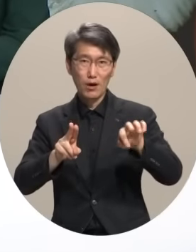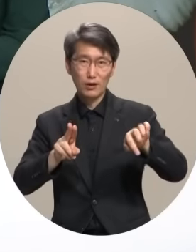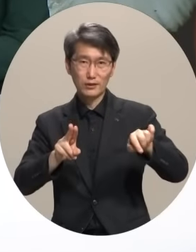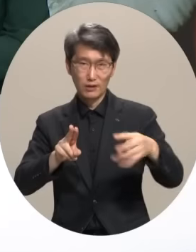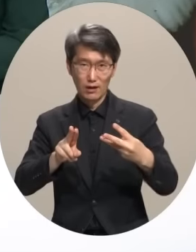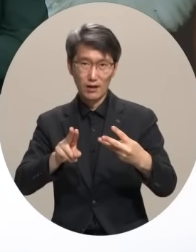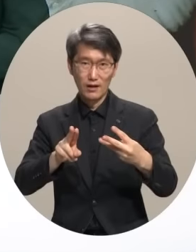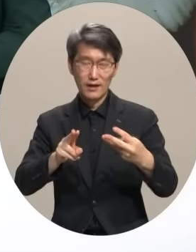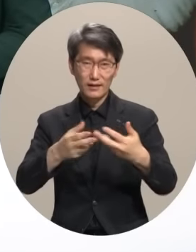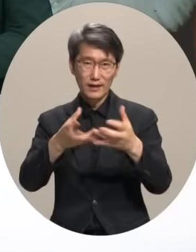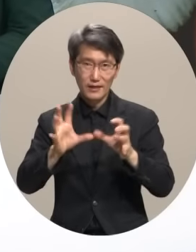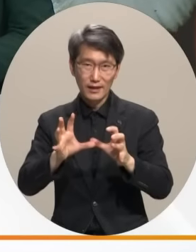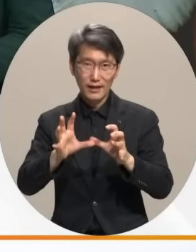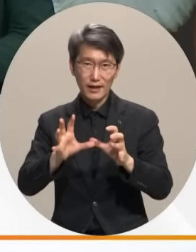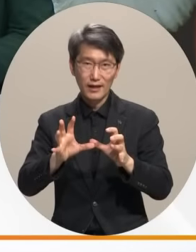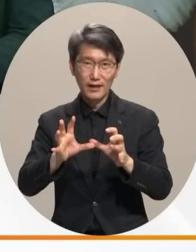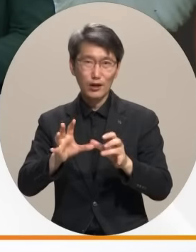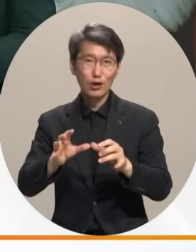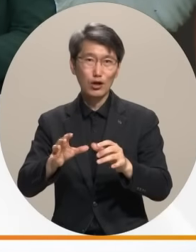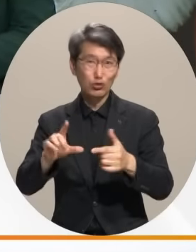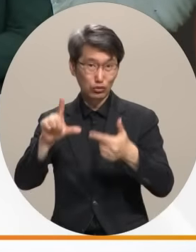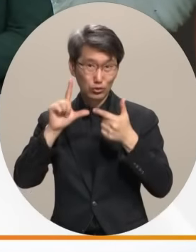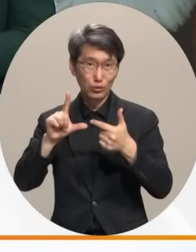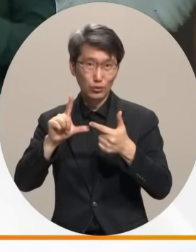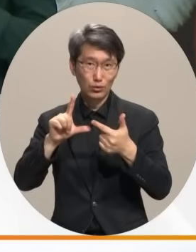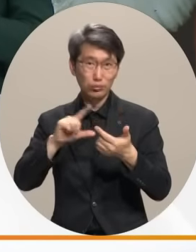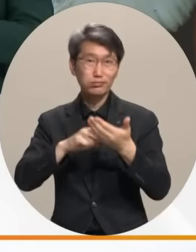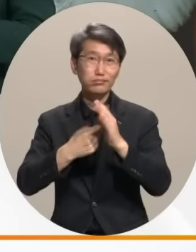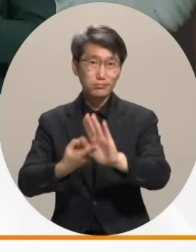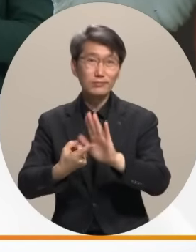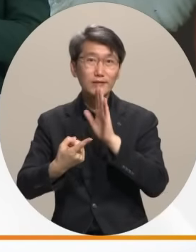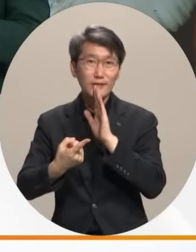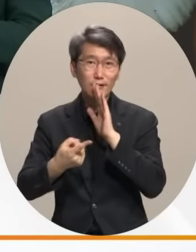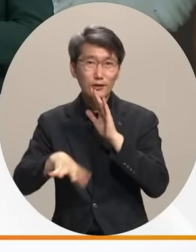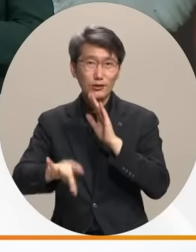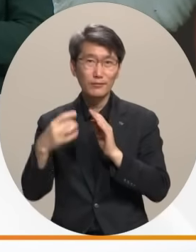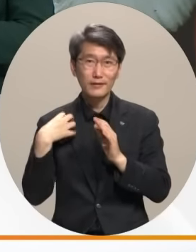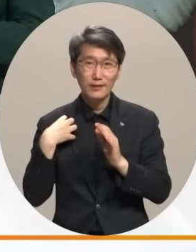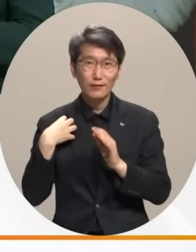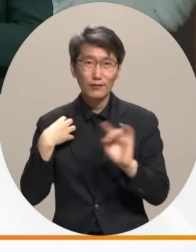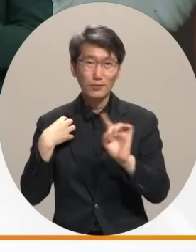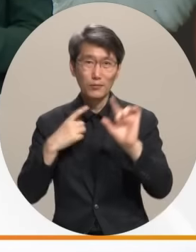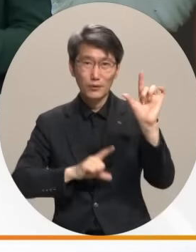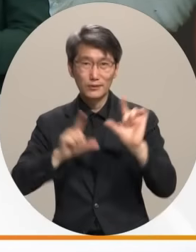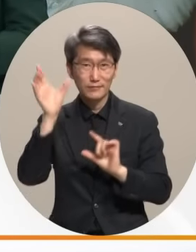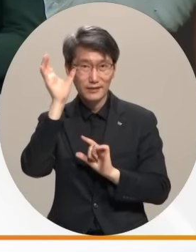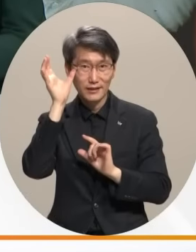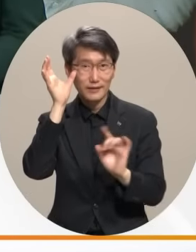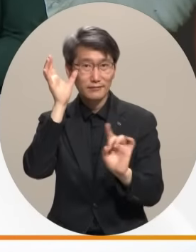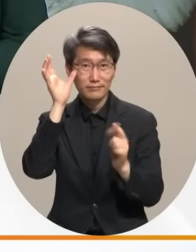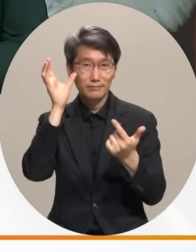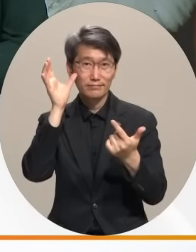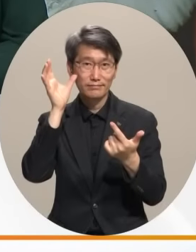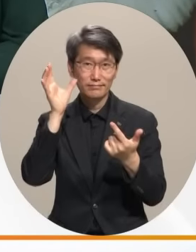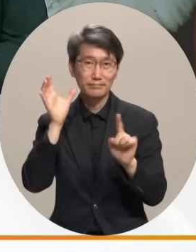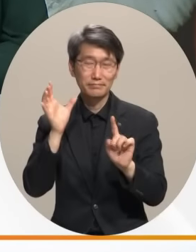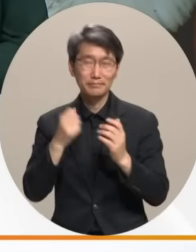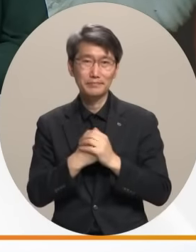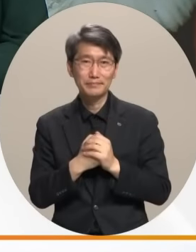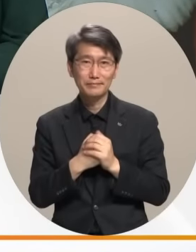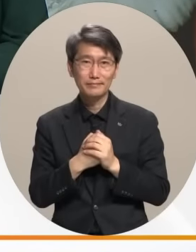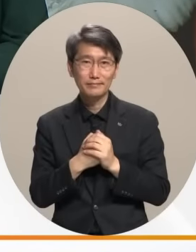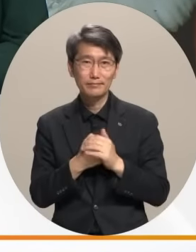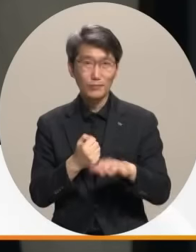공연에 또 주연으로 데뷔를 하기도 했습니다 처음 주연 맡은 건데 어떤 모습을 보여주려고 노력하셨는지음